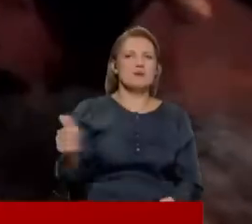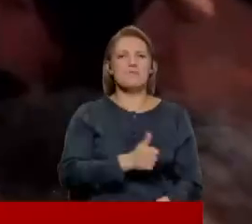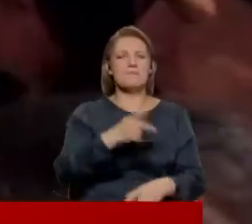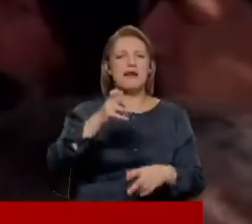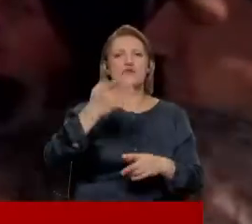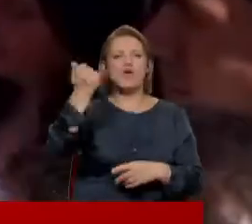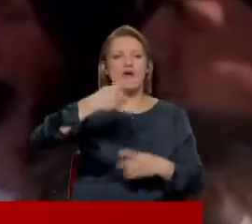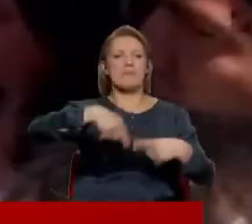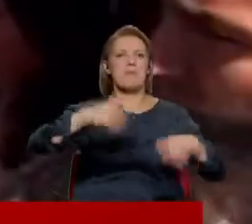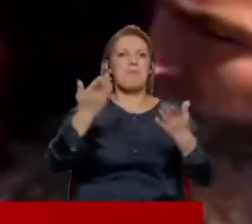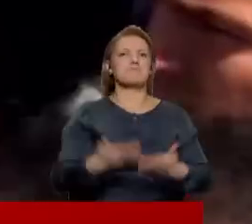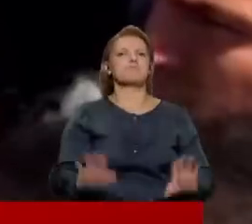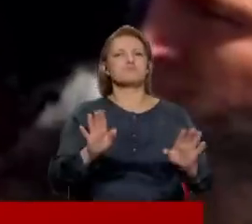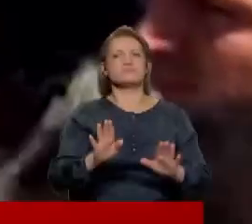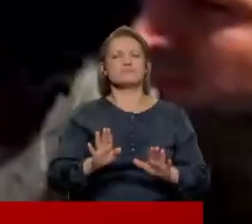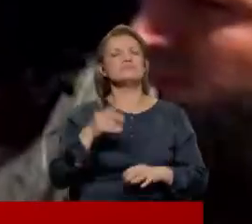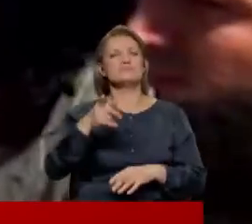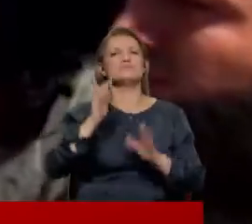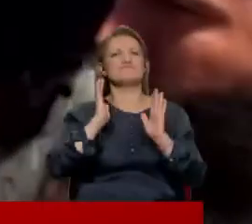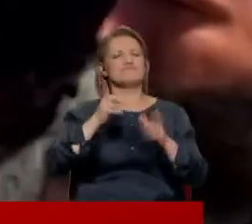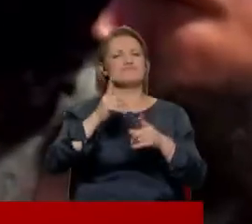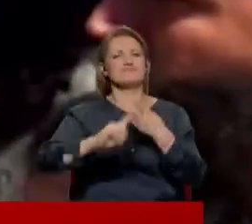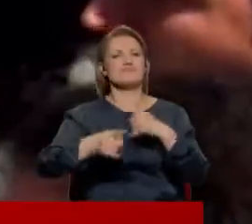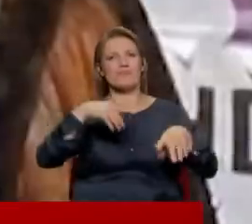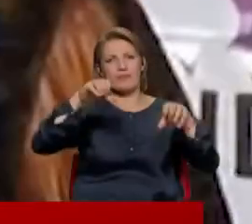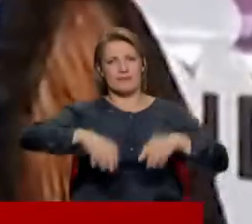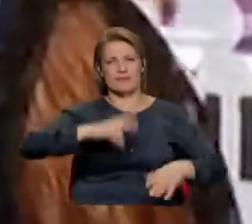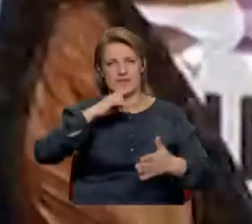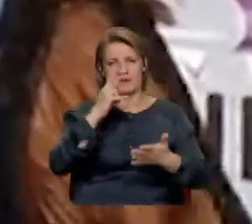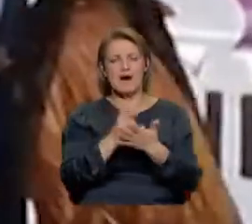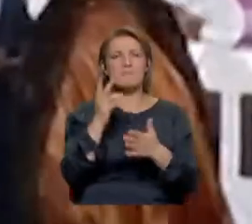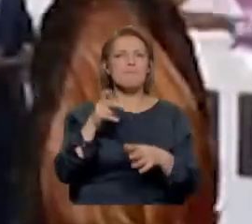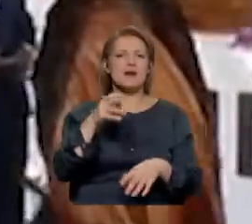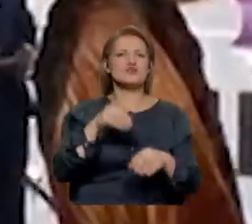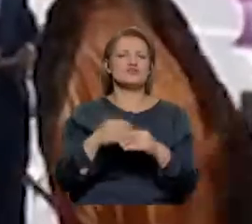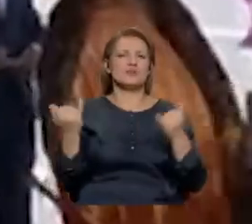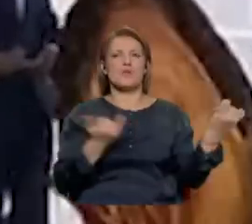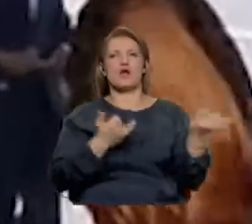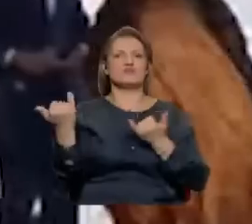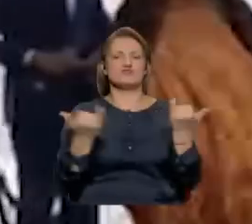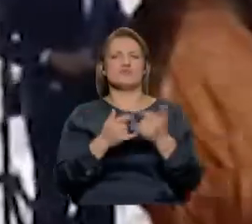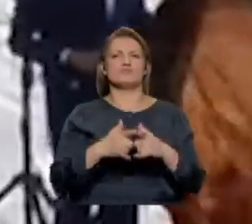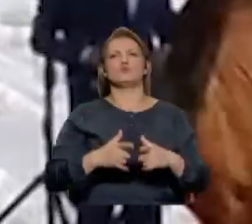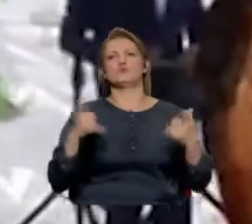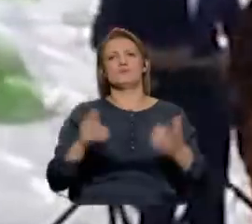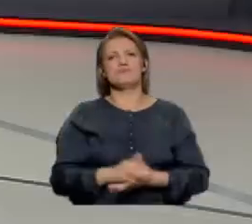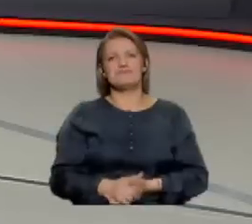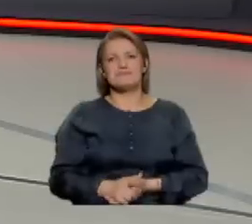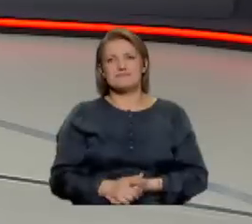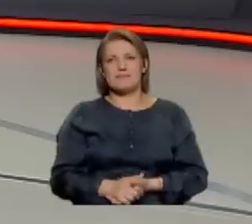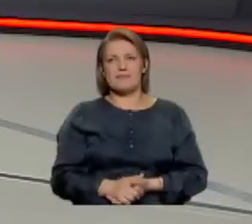kabul görmedi Demirtaş'ın aktif siyaseti bırakma kararı Parti içindeki tartışmayı daha da ilerletti